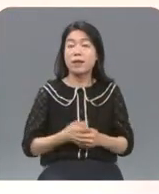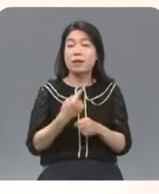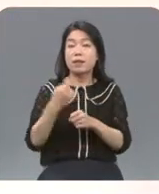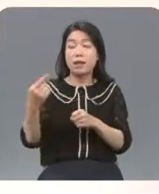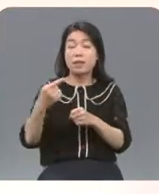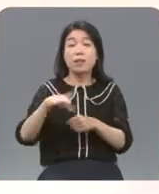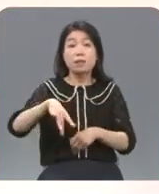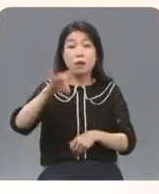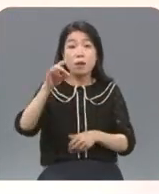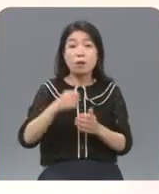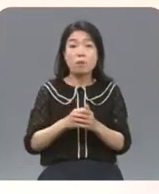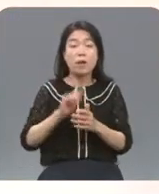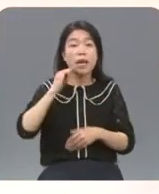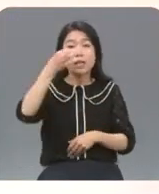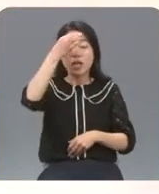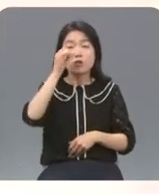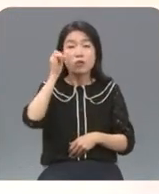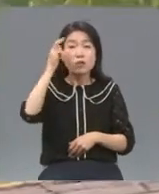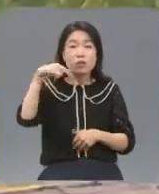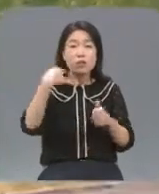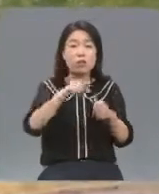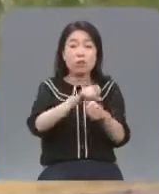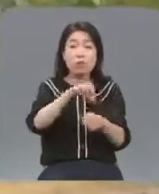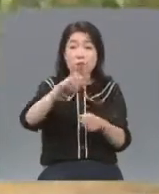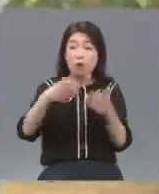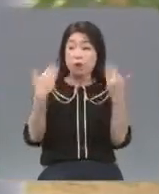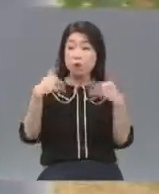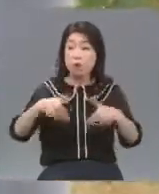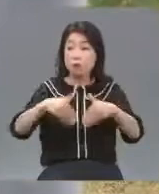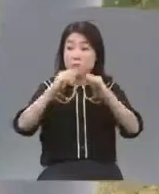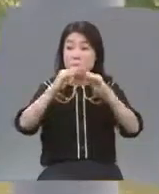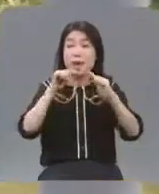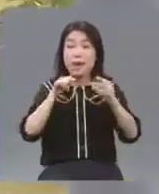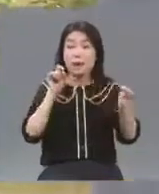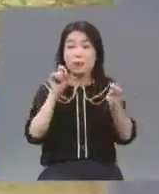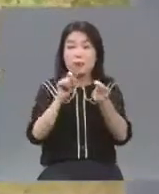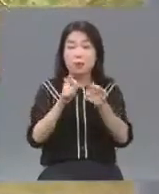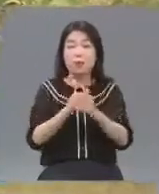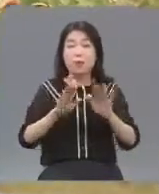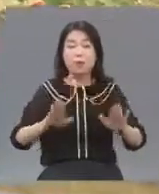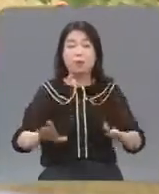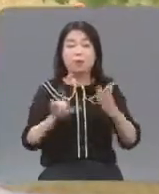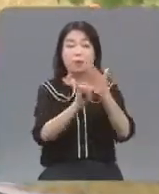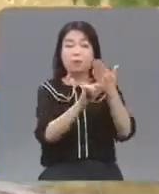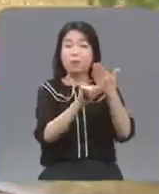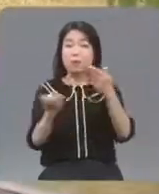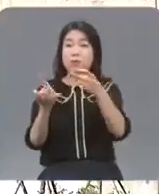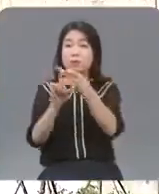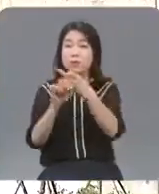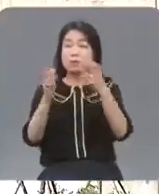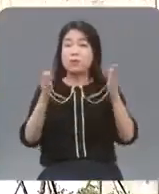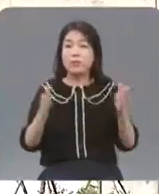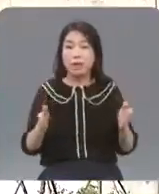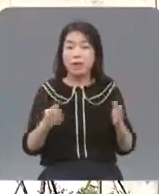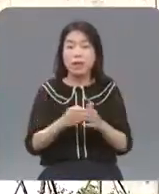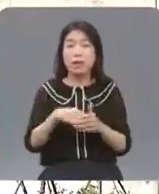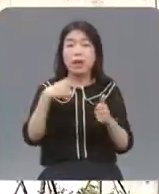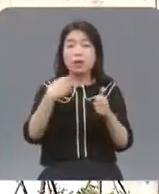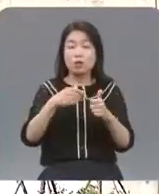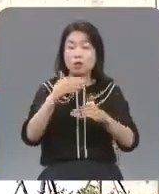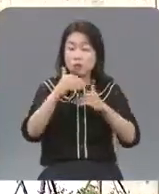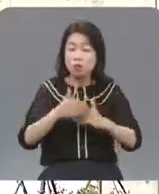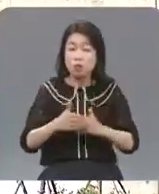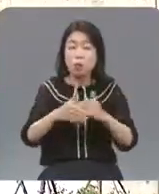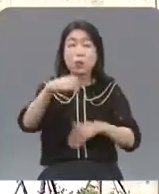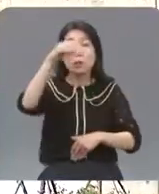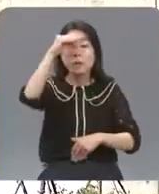상반기 예술 영재 교육원 광주캠퍼스 정식 개원을 앞두고 오는 9월부터 12월까지 교육과정 을